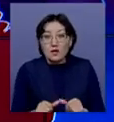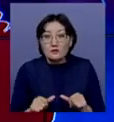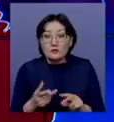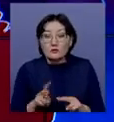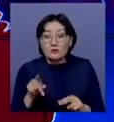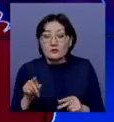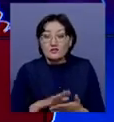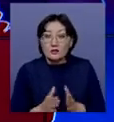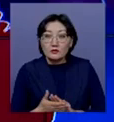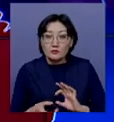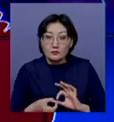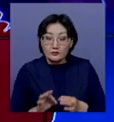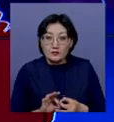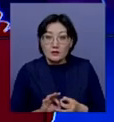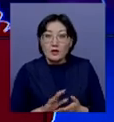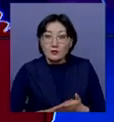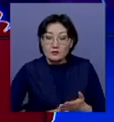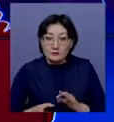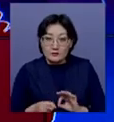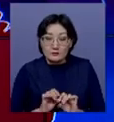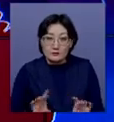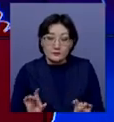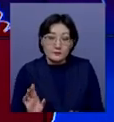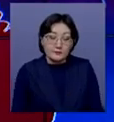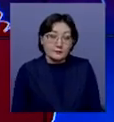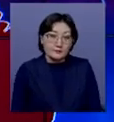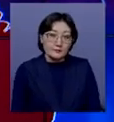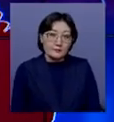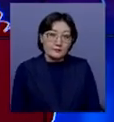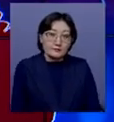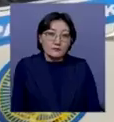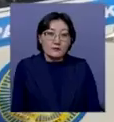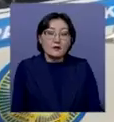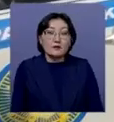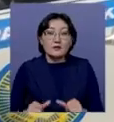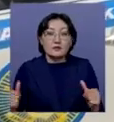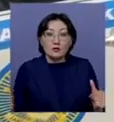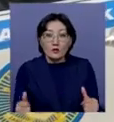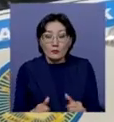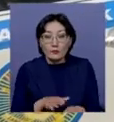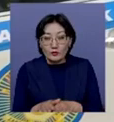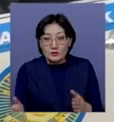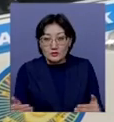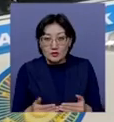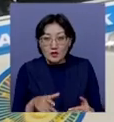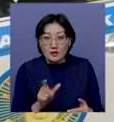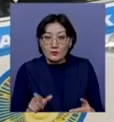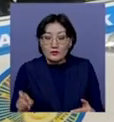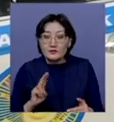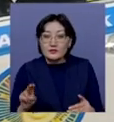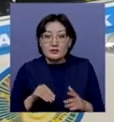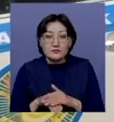жабылды. Ондағы жағдайдың анық-қанығын өңірдегі тілшіміз айтып берсін. Карантинде полностью жаптырды. Адамдарды ешкім шығып